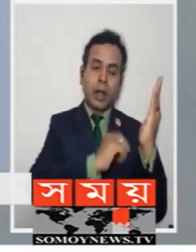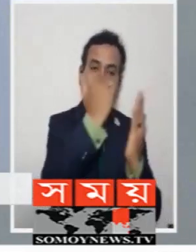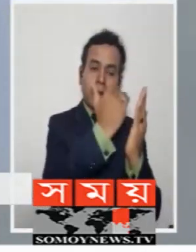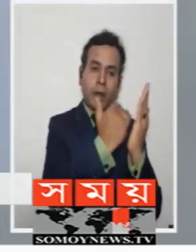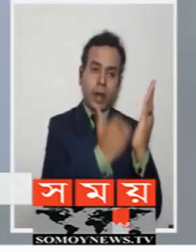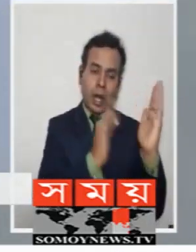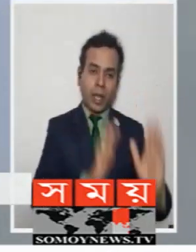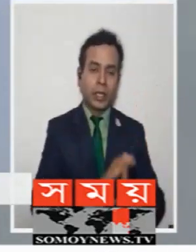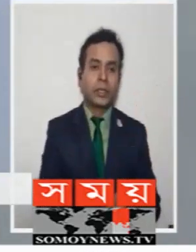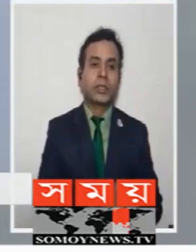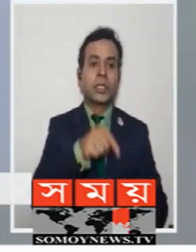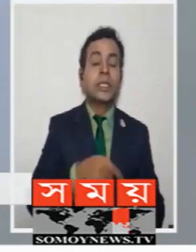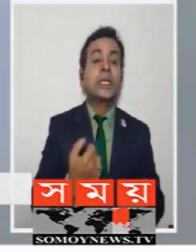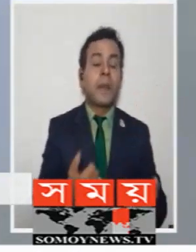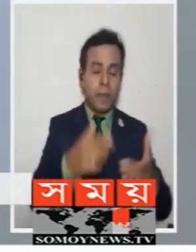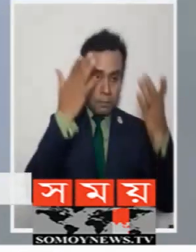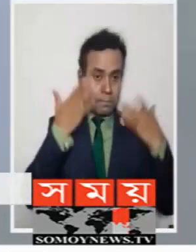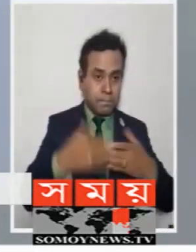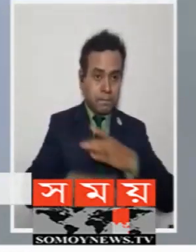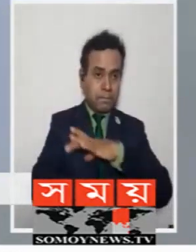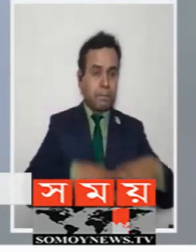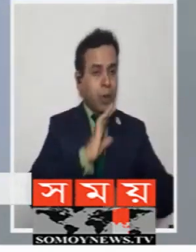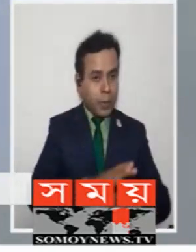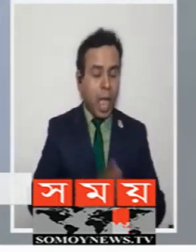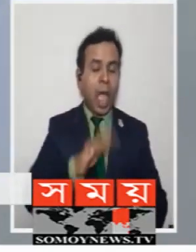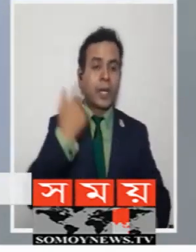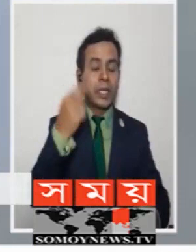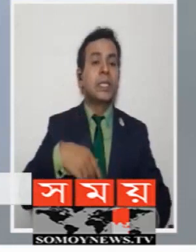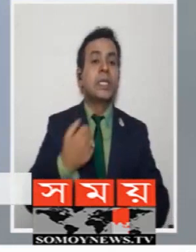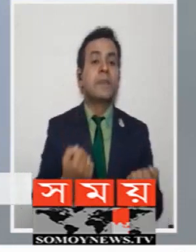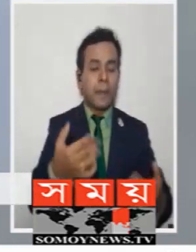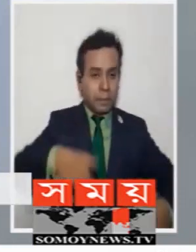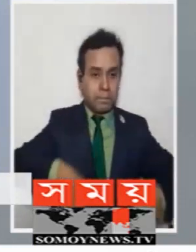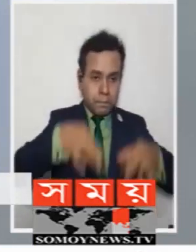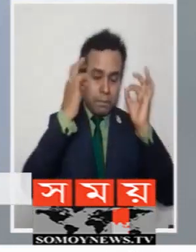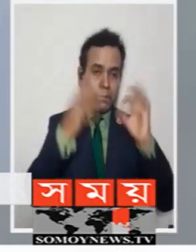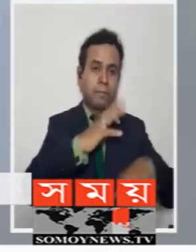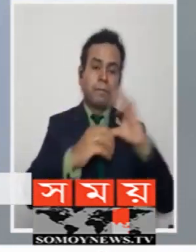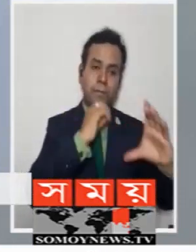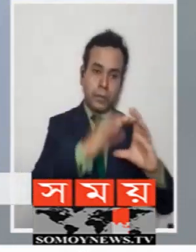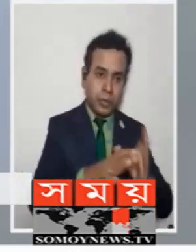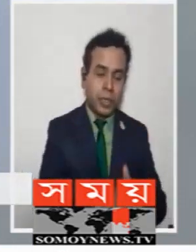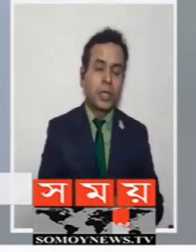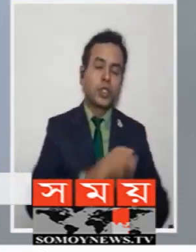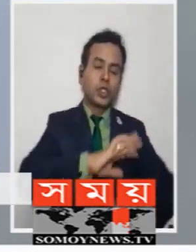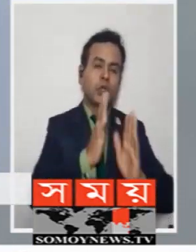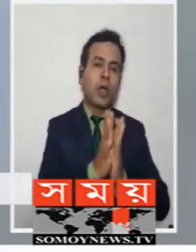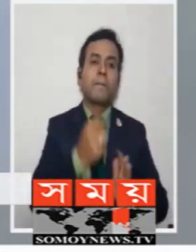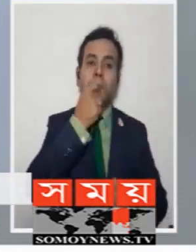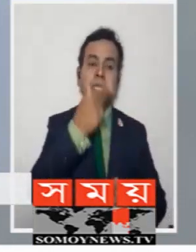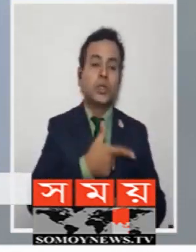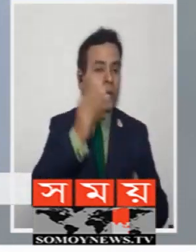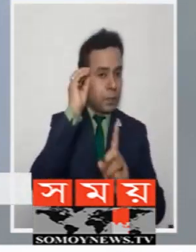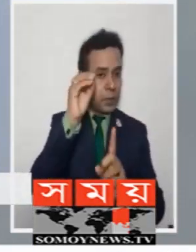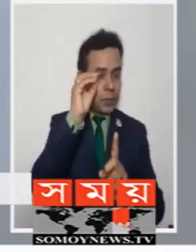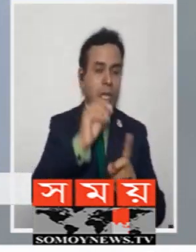এটাকে ওয়েস্ট ডিসপোজাল করব, এসব গাইডলাইনও আমাদের আছে। আমরা প্রত্যেকটি বিষয়ে আমাদের গাইডলাইন যারা কমিটি আছে তারা